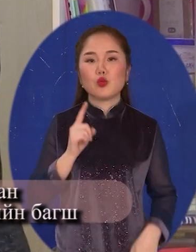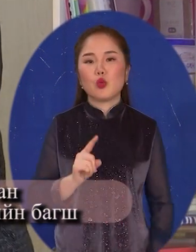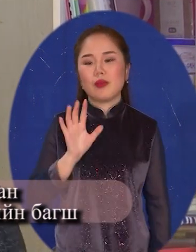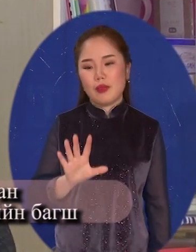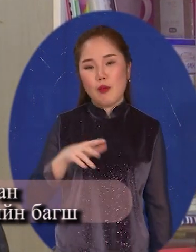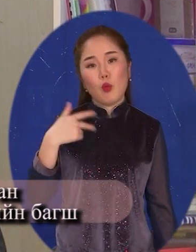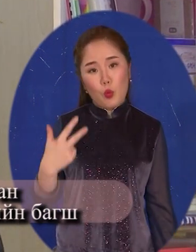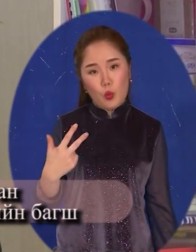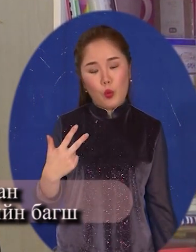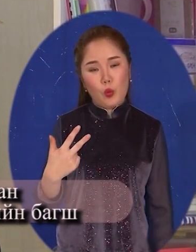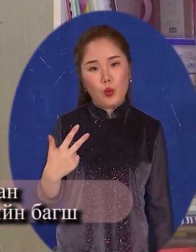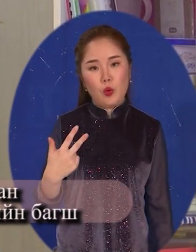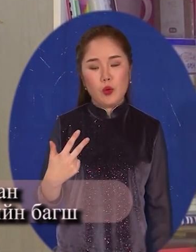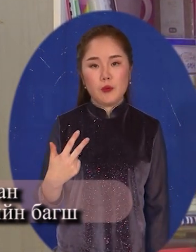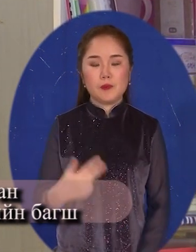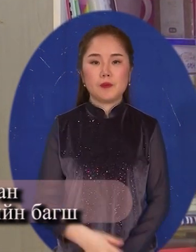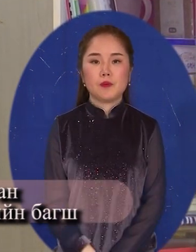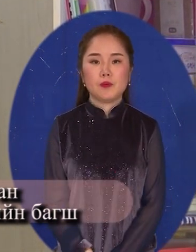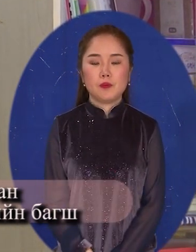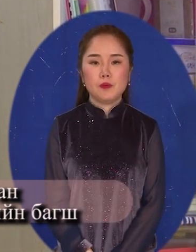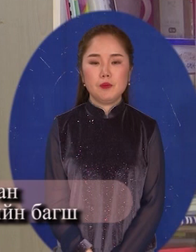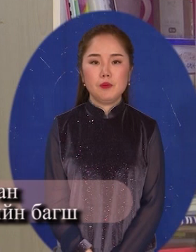80'ді жатқа қосып есептейік.